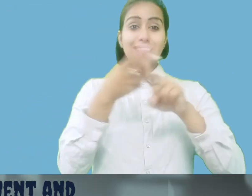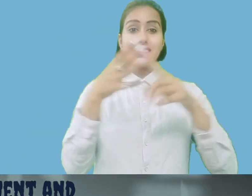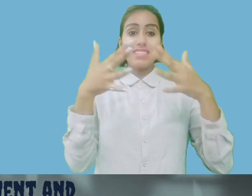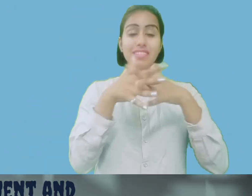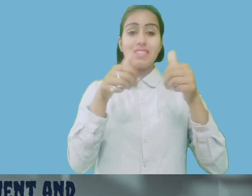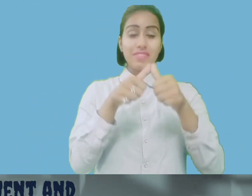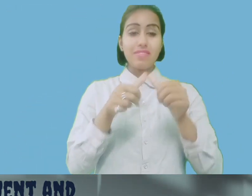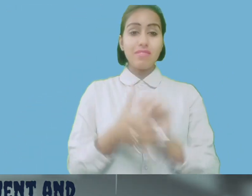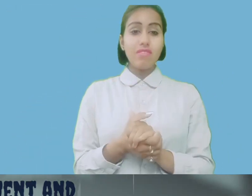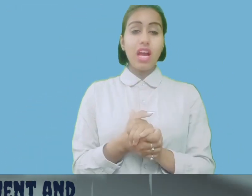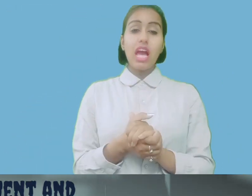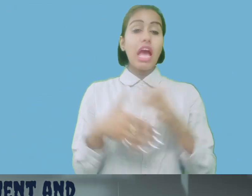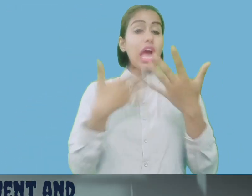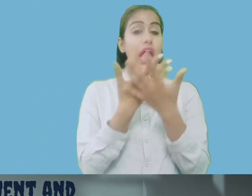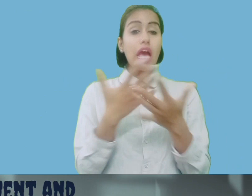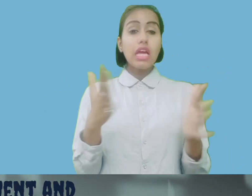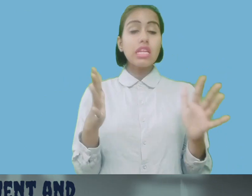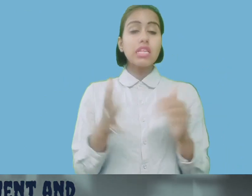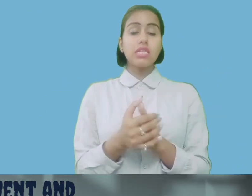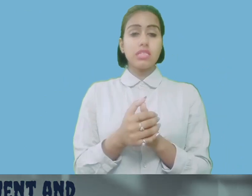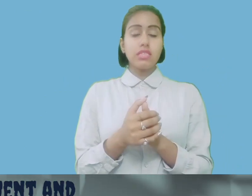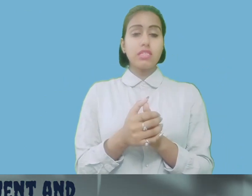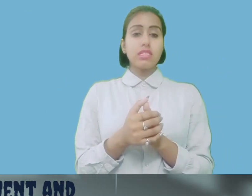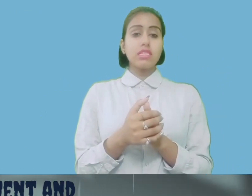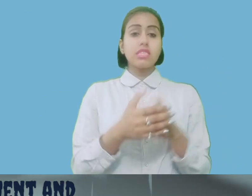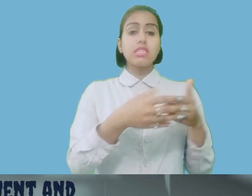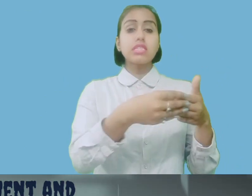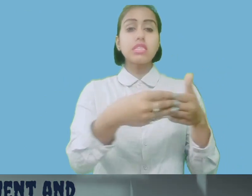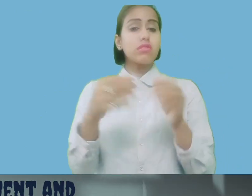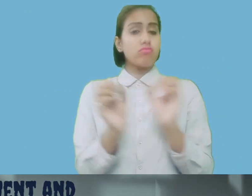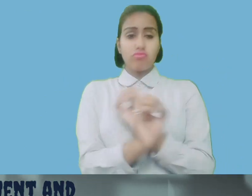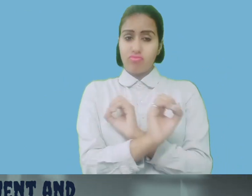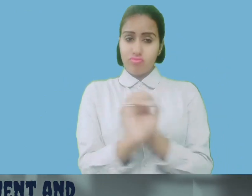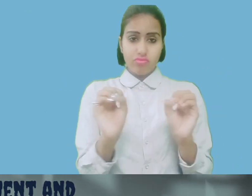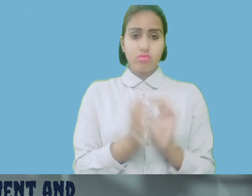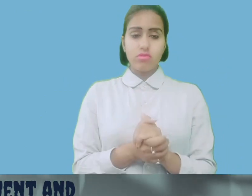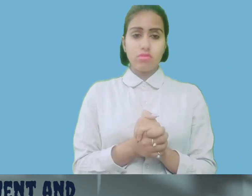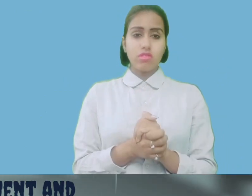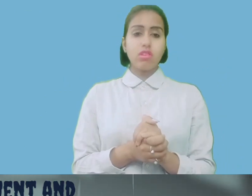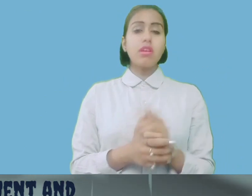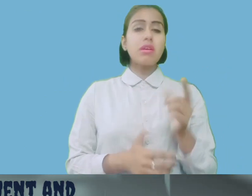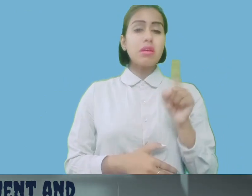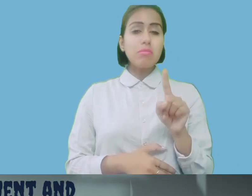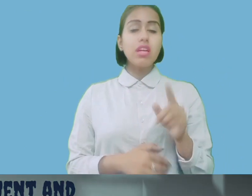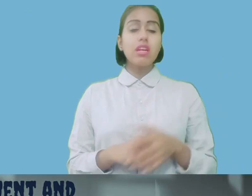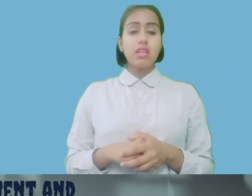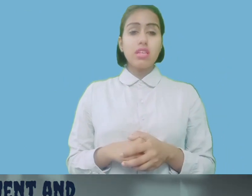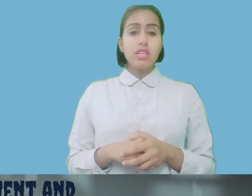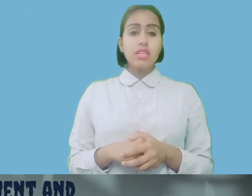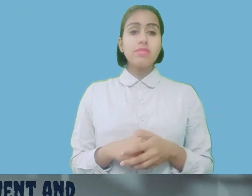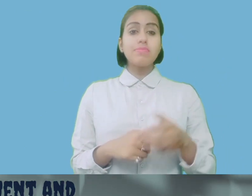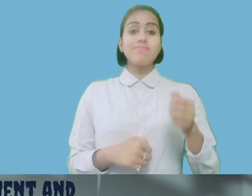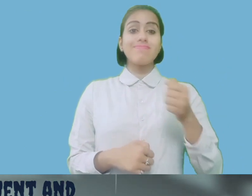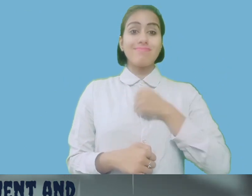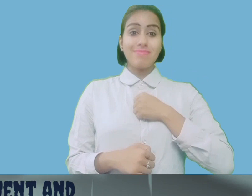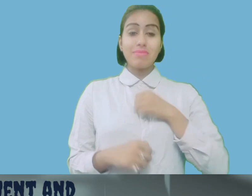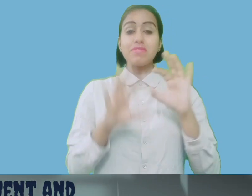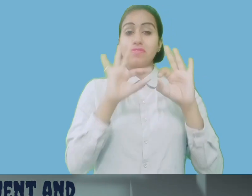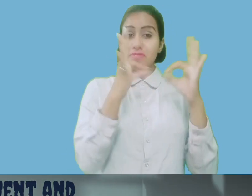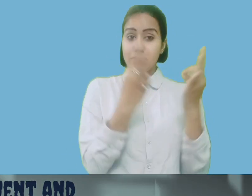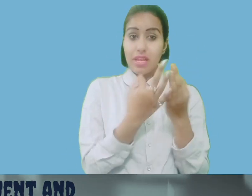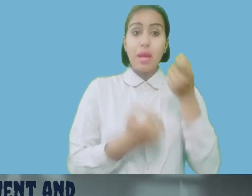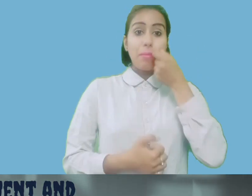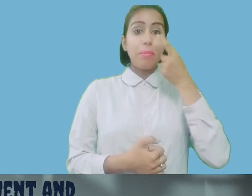की बड़ी अनुवादक हैं, सर्टिफाइड अनुवादक हैं। अगर कोई विशेष ओकेजन होता है या न्यायालय में कोई